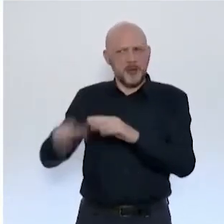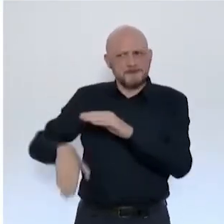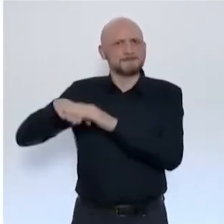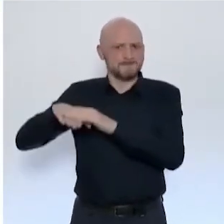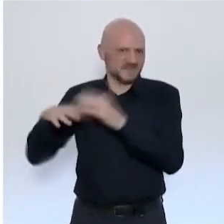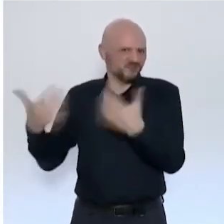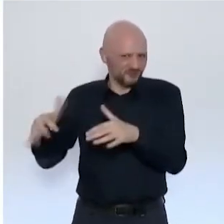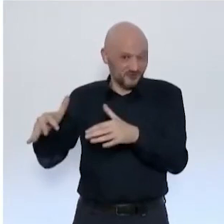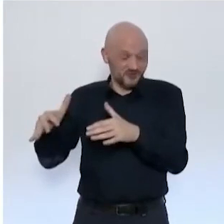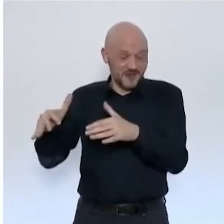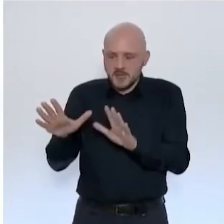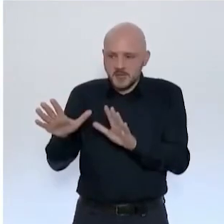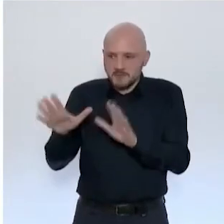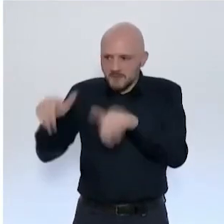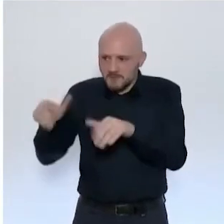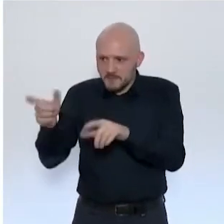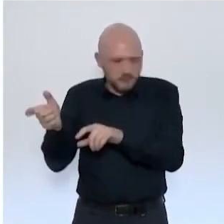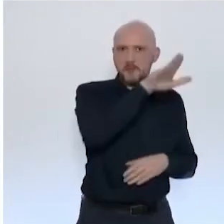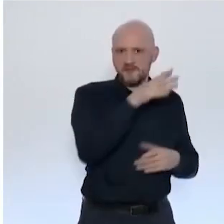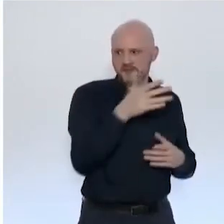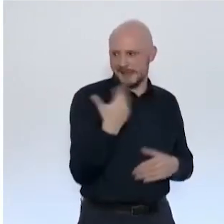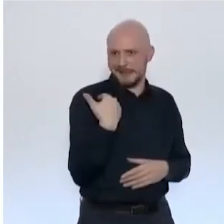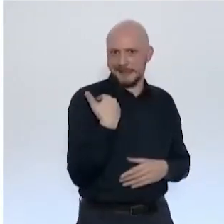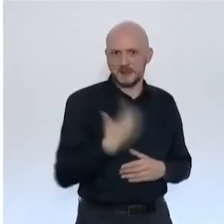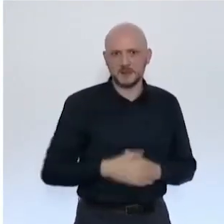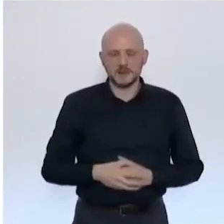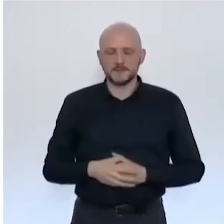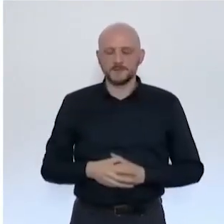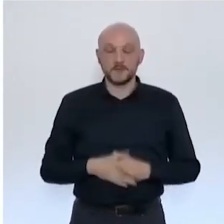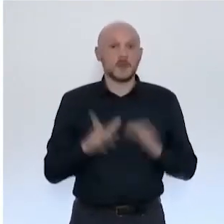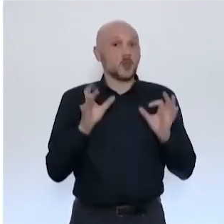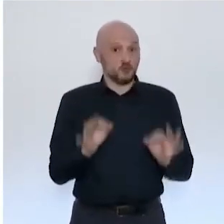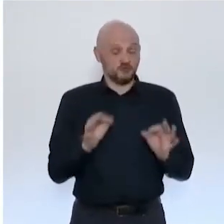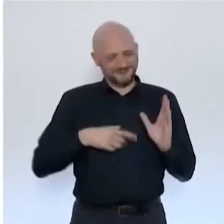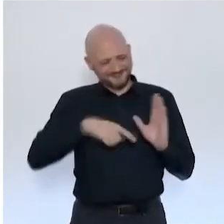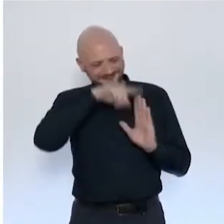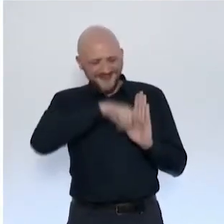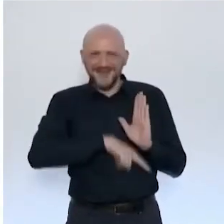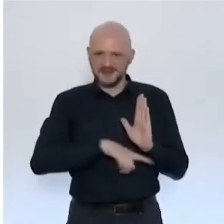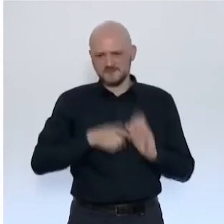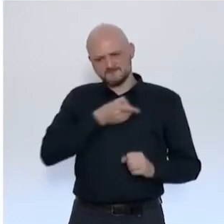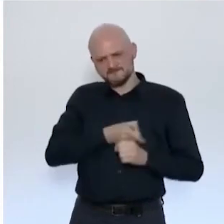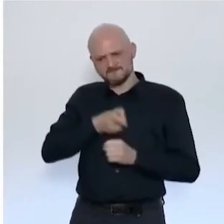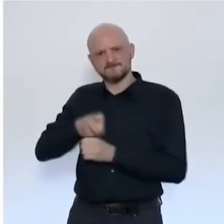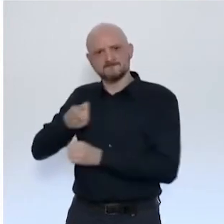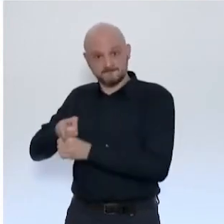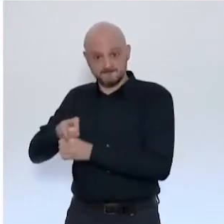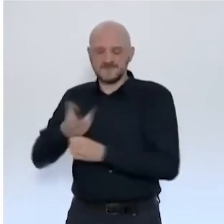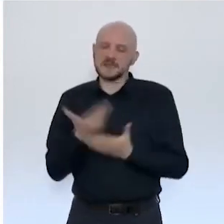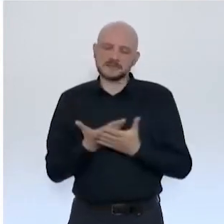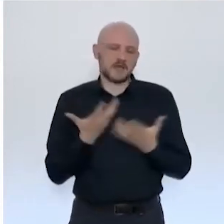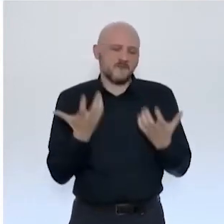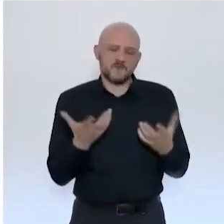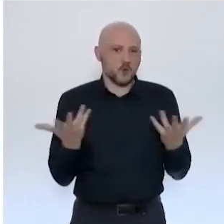connu ça, hein, vous en faites pas, vous allez vite comprendre. On dit des mots pour faire deviner d'autres mots, donc c'est parti, on y va,